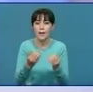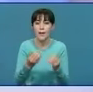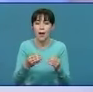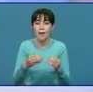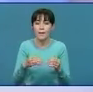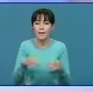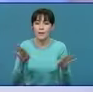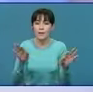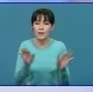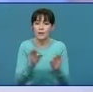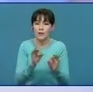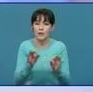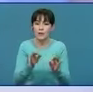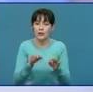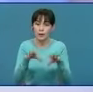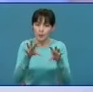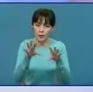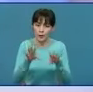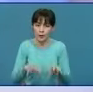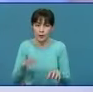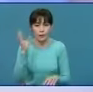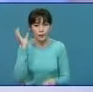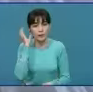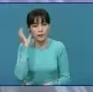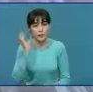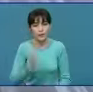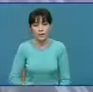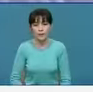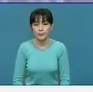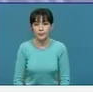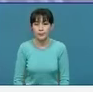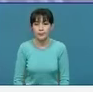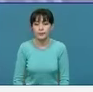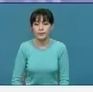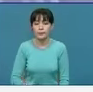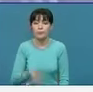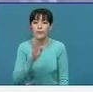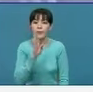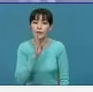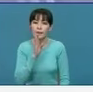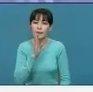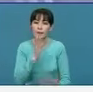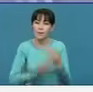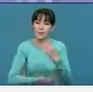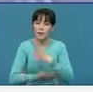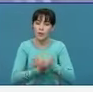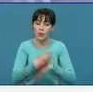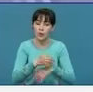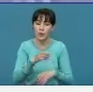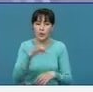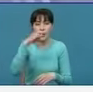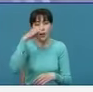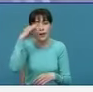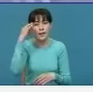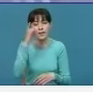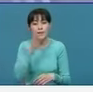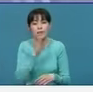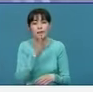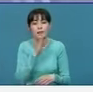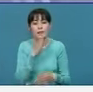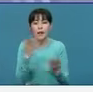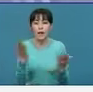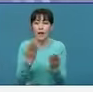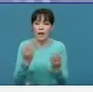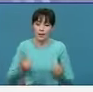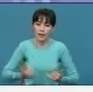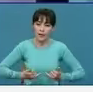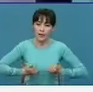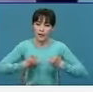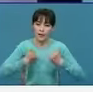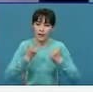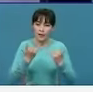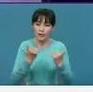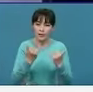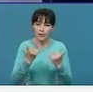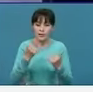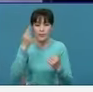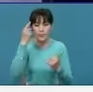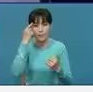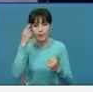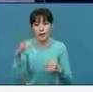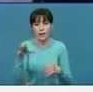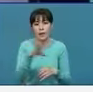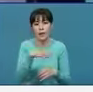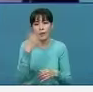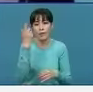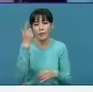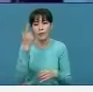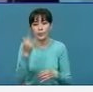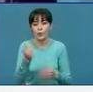алды, дәстүрден дәріс тыңдады. Қыз қонақ. Қаны қазақтың қыз баласын қалай қадірлегені оймақтай ойдан ағаң қарылып